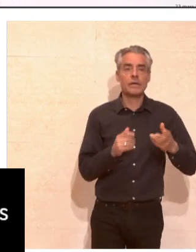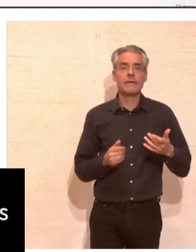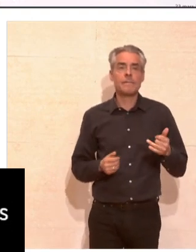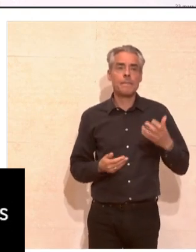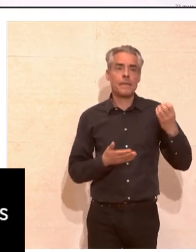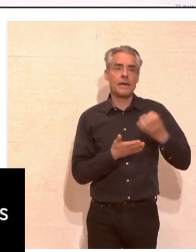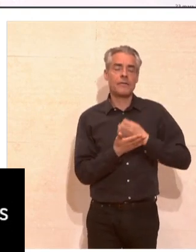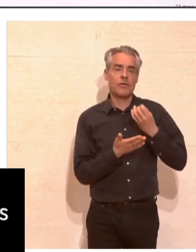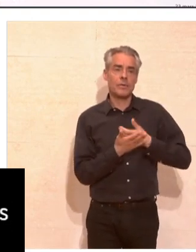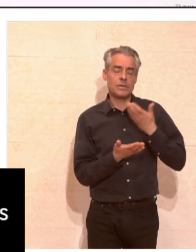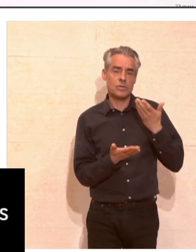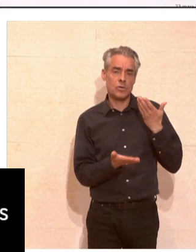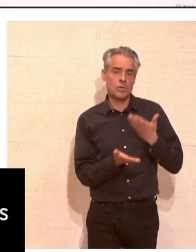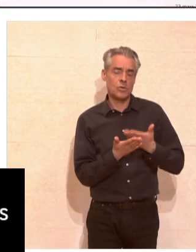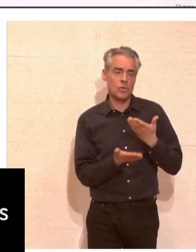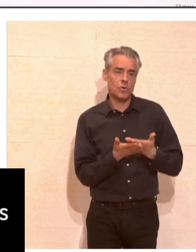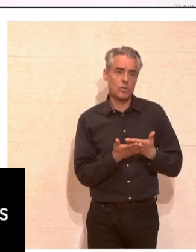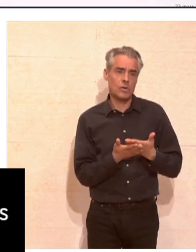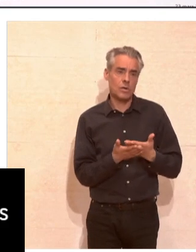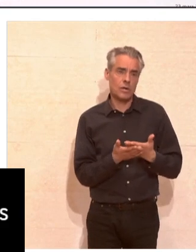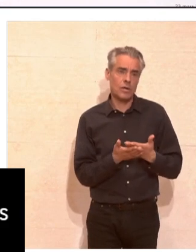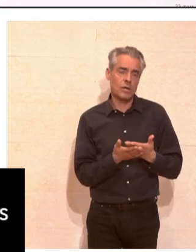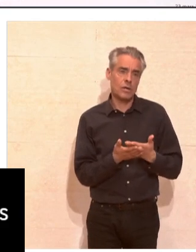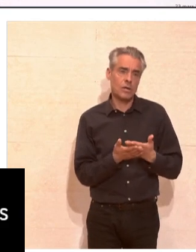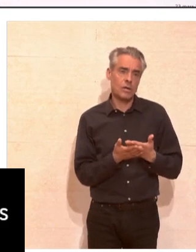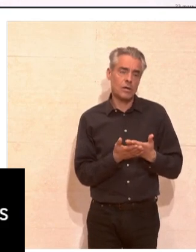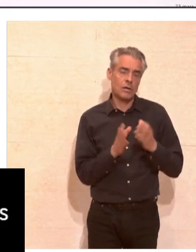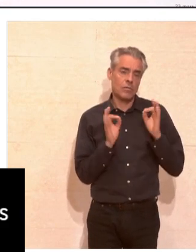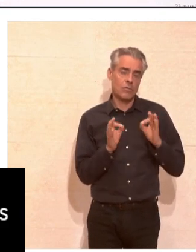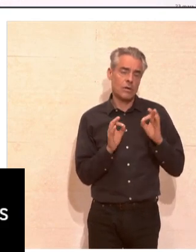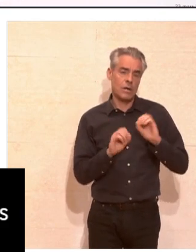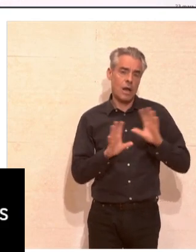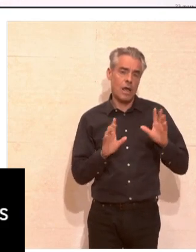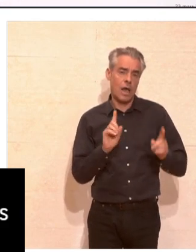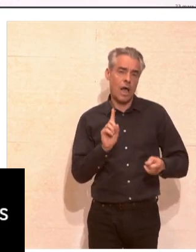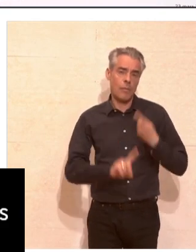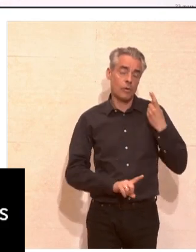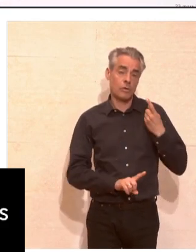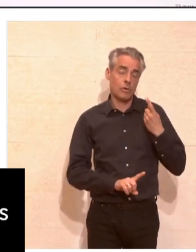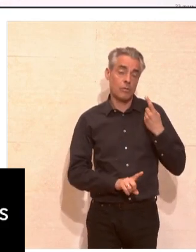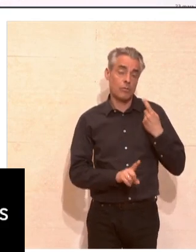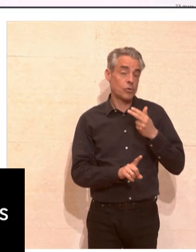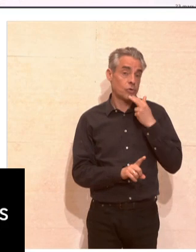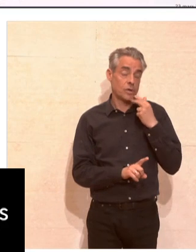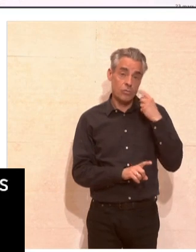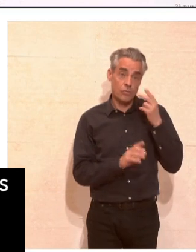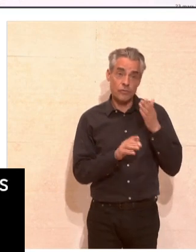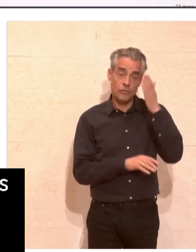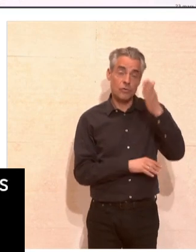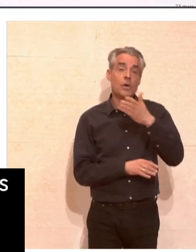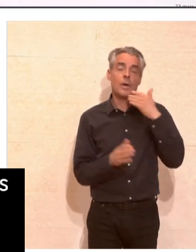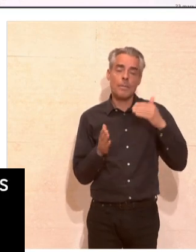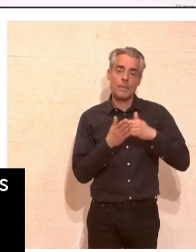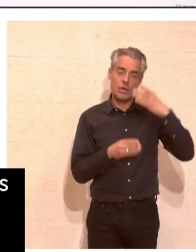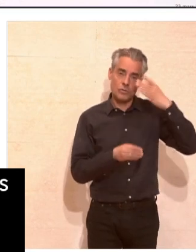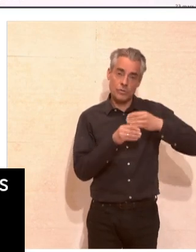les informations à retenir sont je dirais indicées et montrées comme importantes et utiles pour le futur, elles vont être mieux retenues